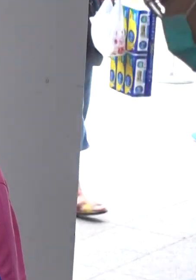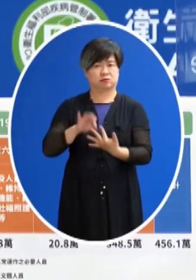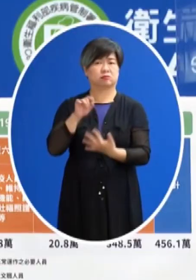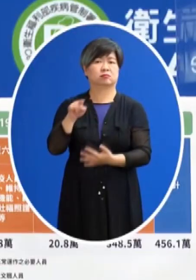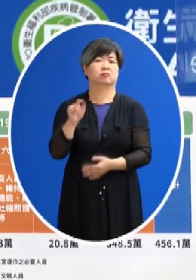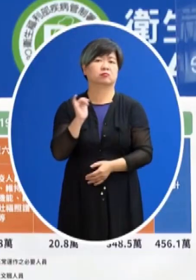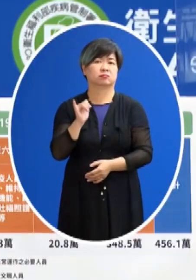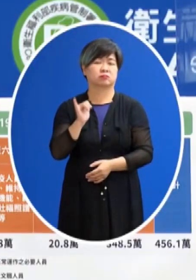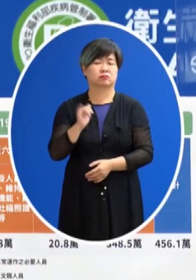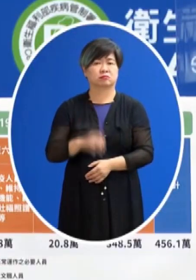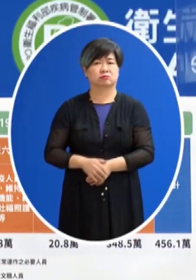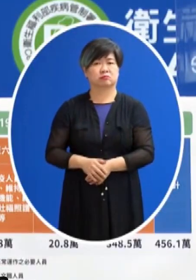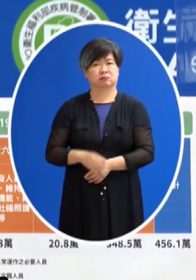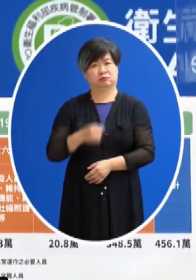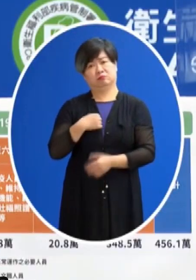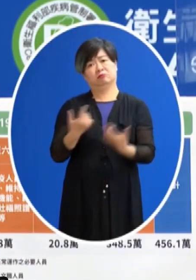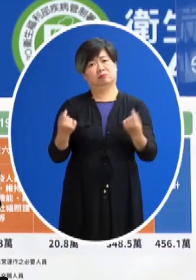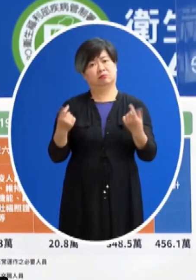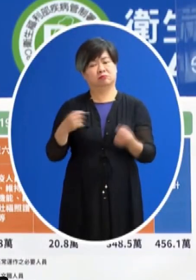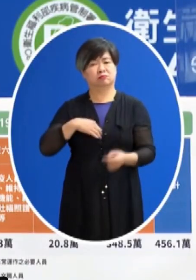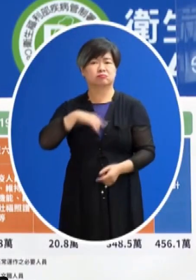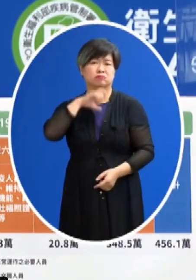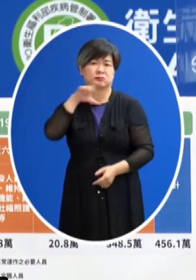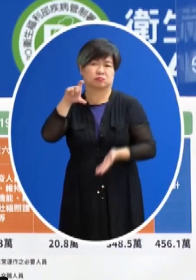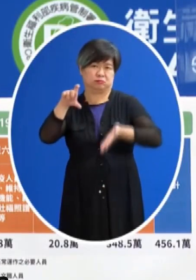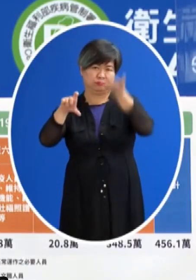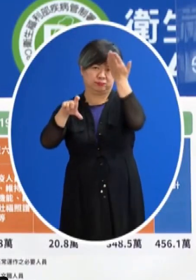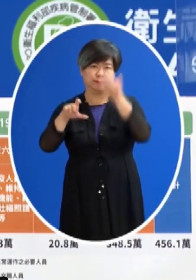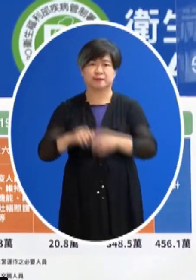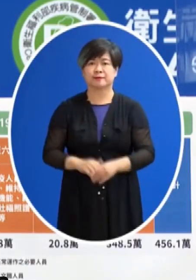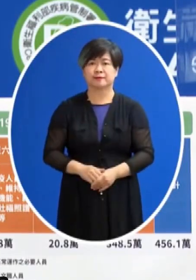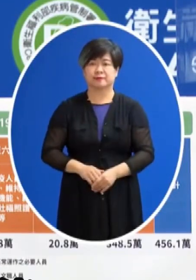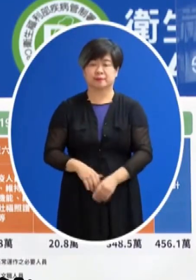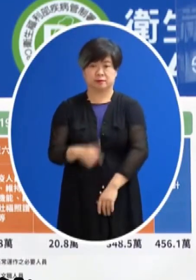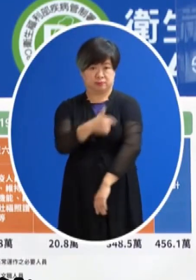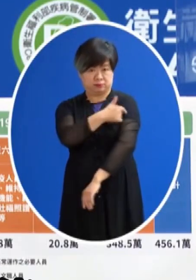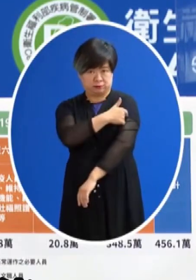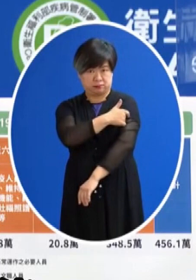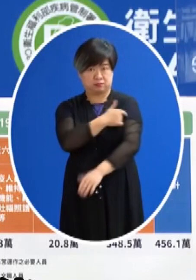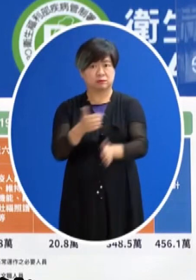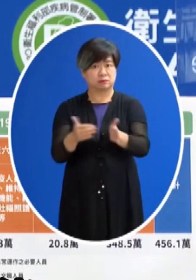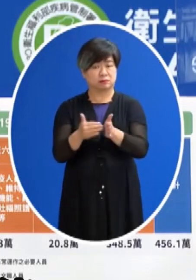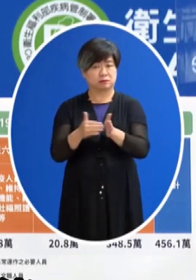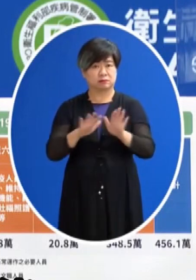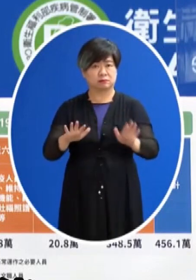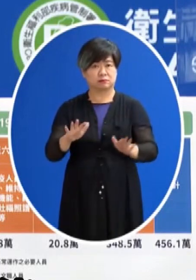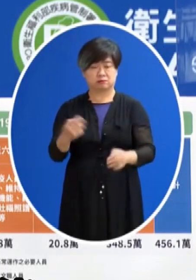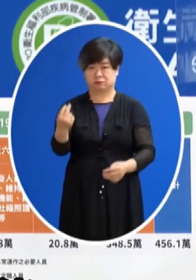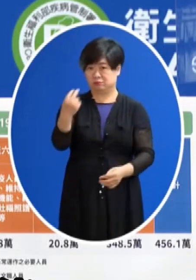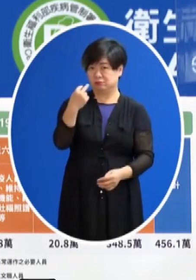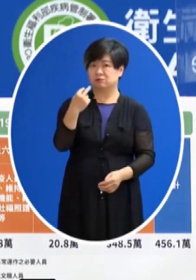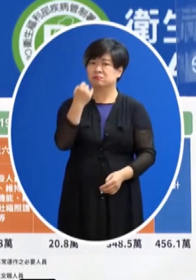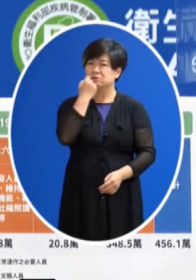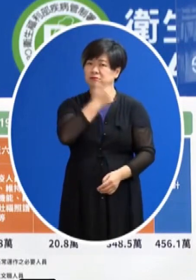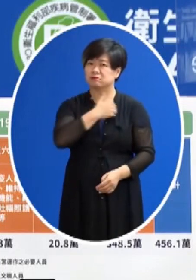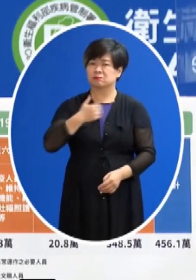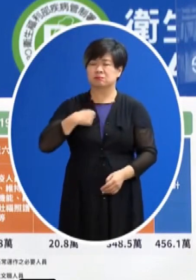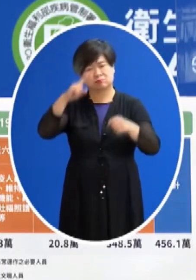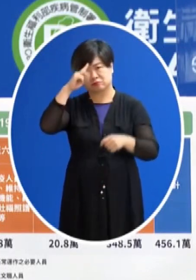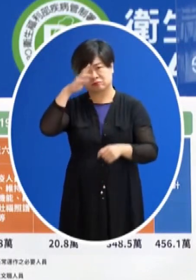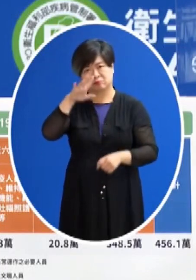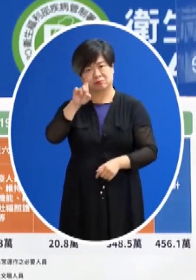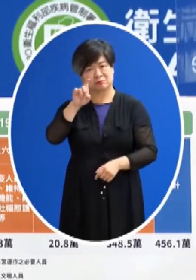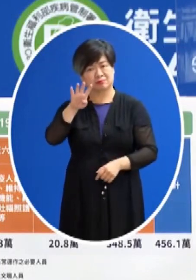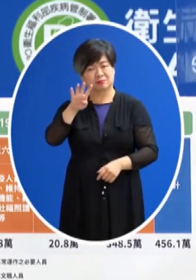苗。 跟我一样哈，我也是60岁以上，啊，这样打，那效果应该现在像我就有可能，我已经超过